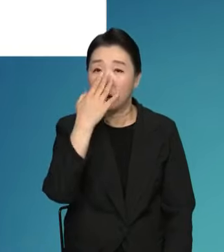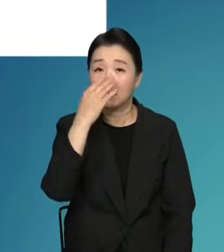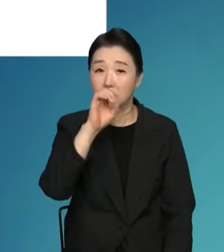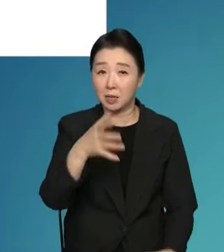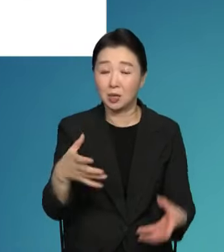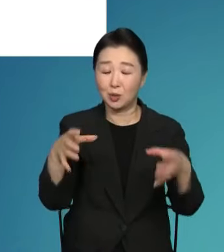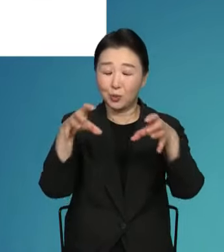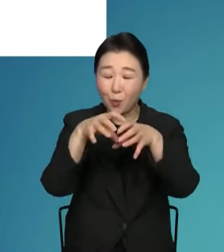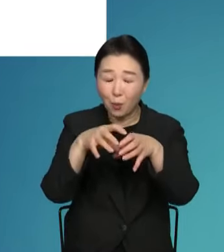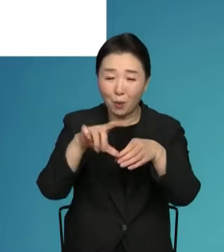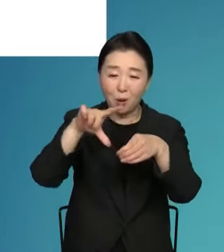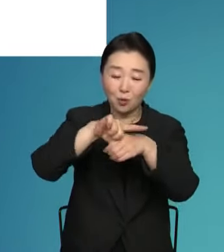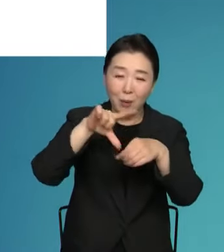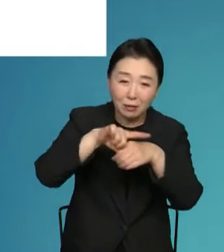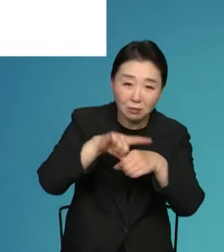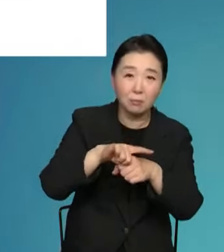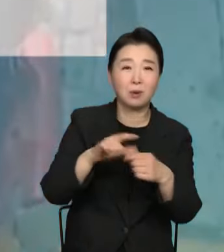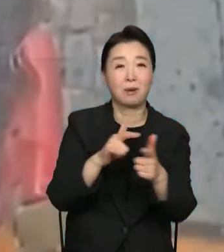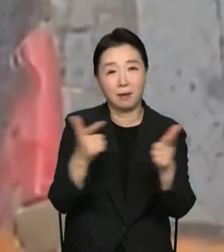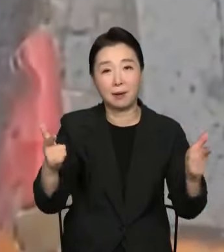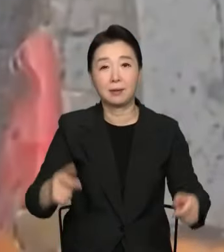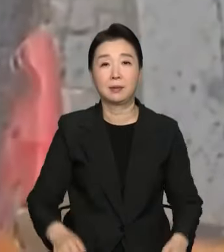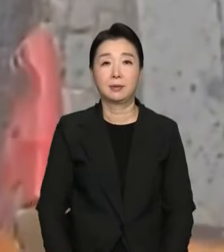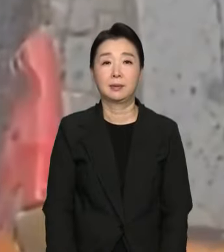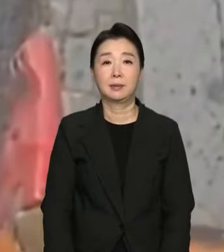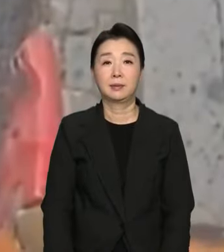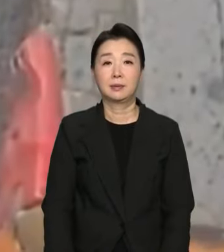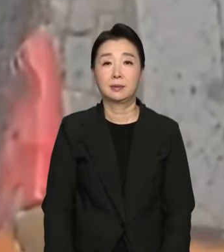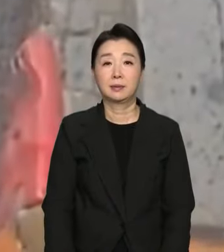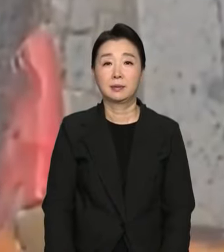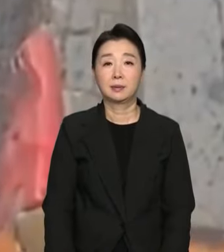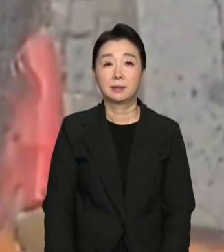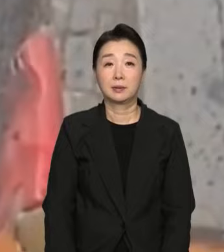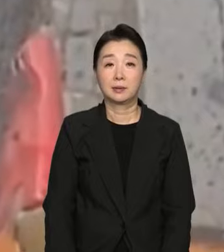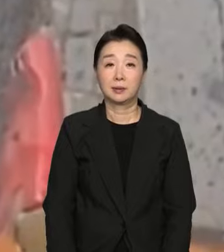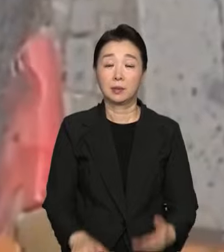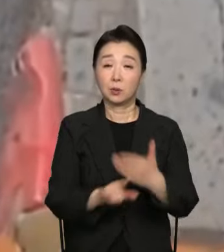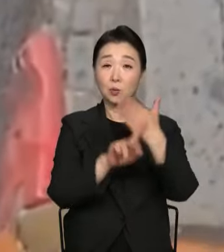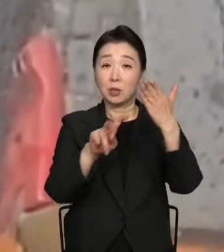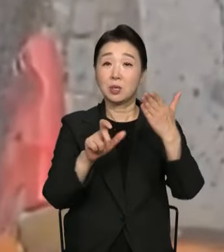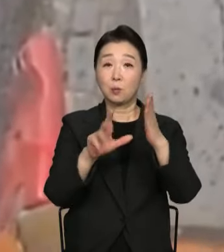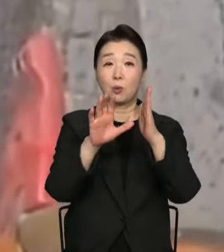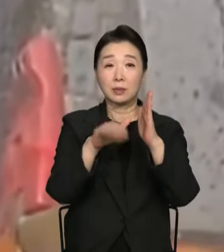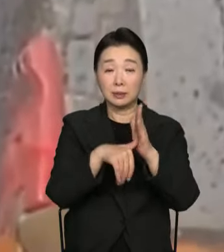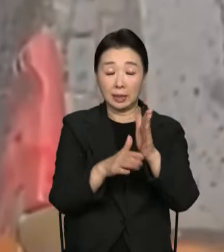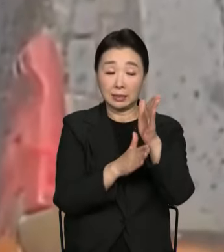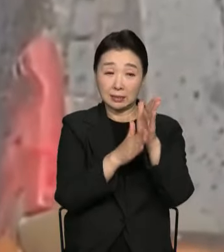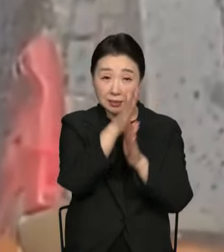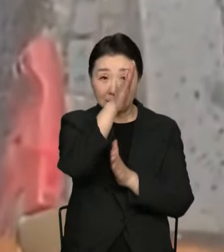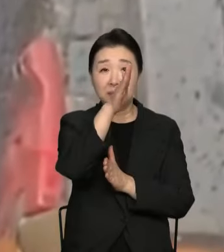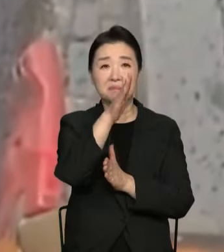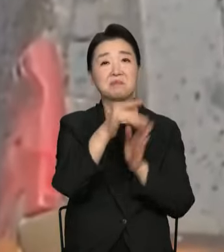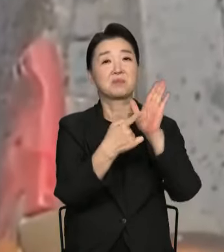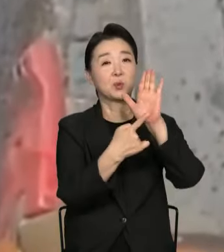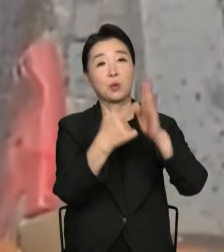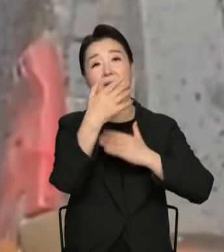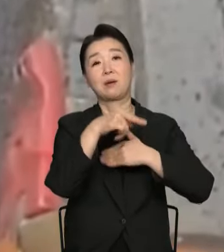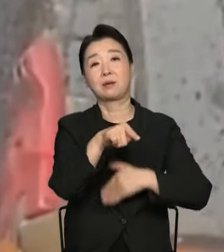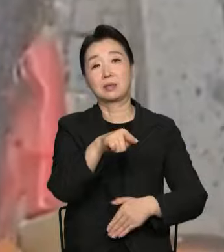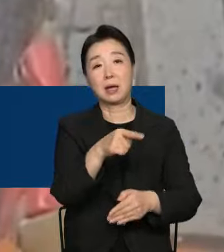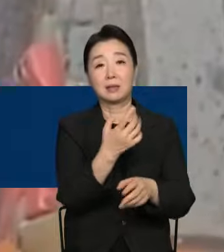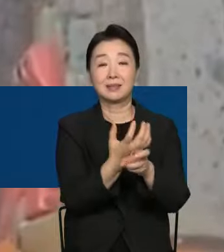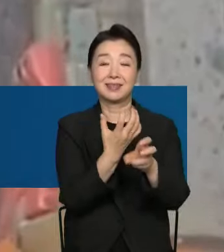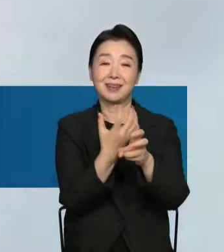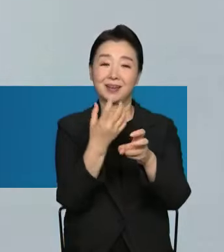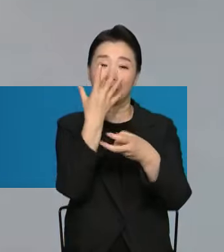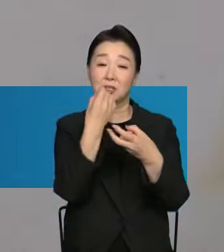속의 가연성 물질이었습니다. 현지 시간 25일 바닛 시의회가 공개한 영상입니다. 트럭에